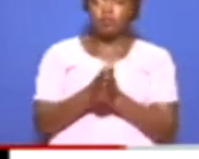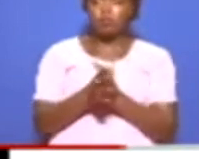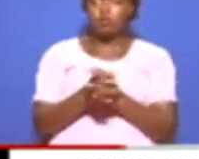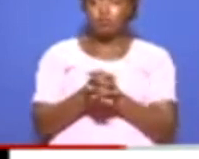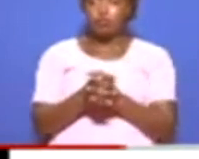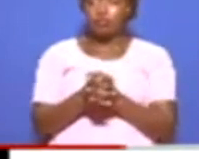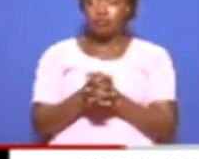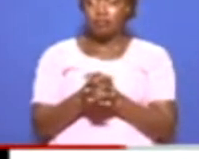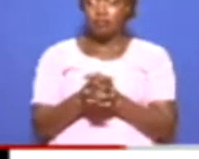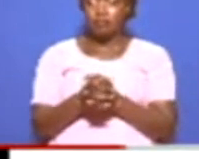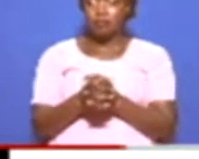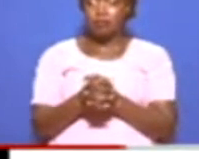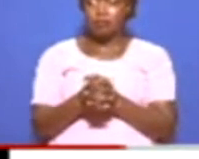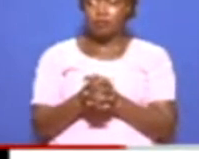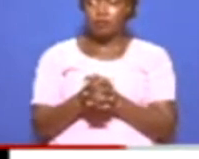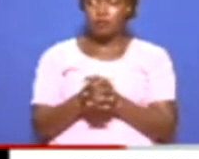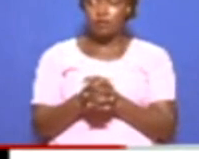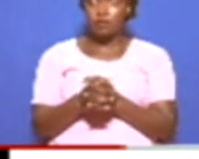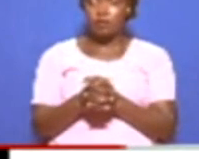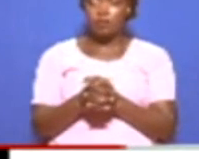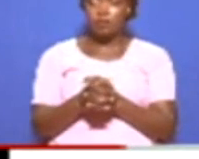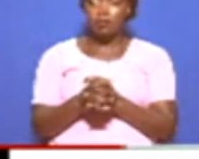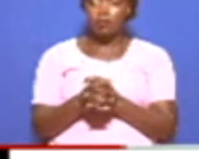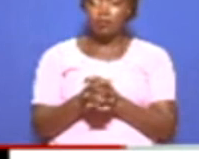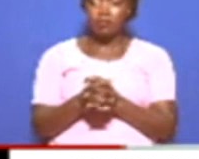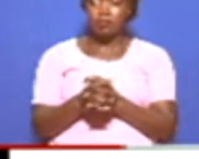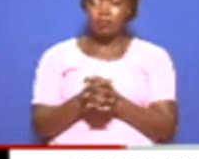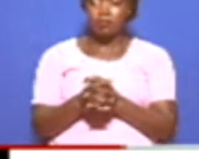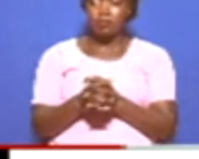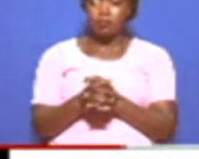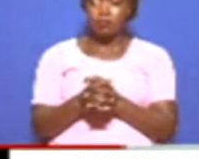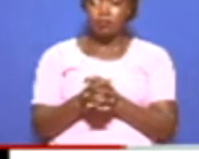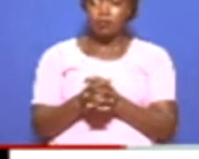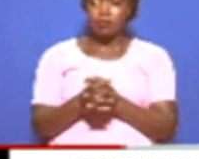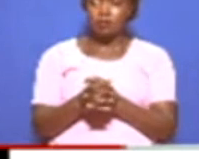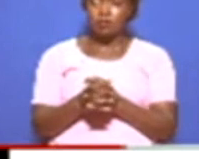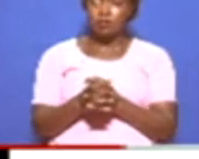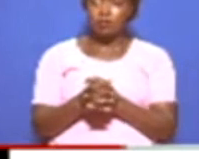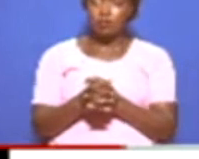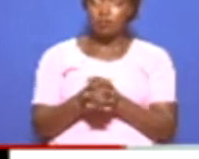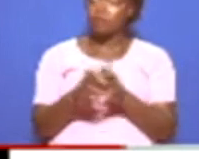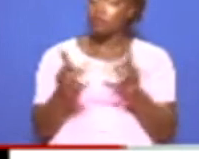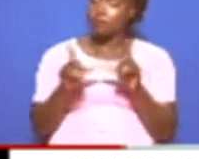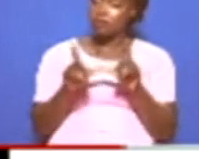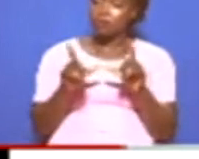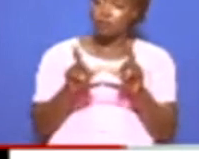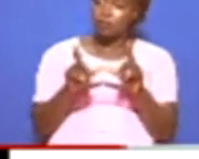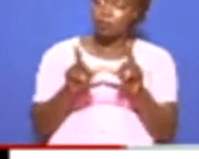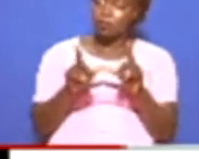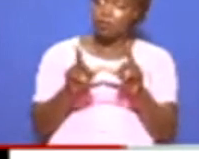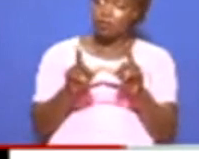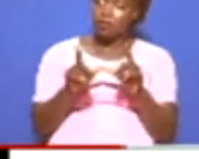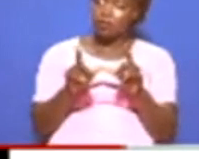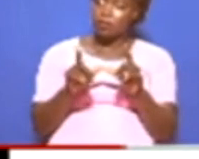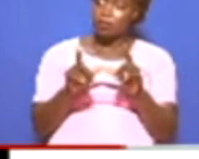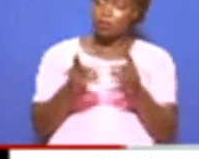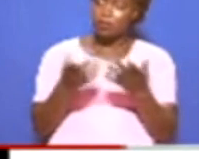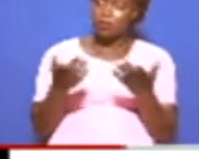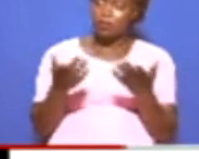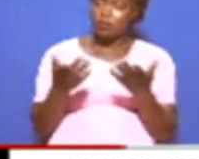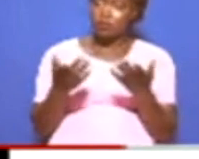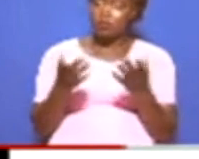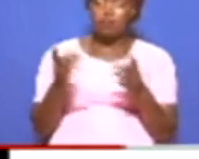na swala hili, tuzungumzie masuala ya leseni za hali la juu na hali ya